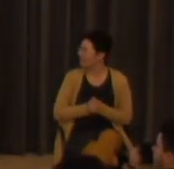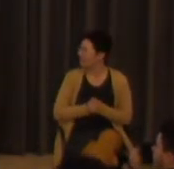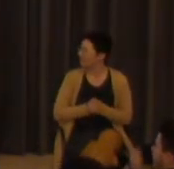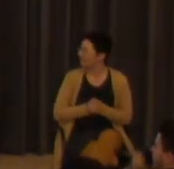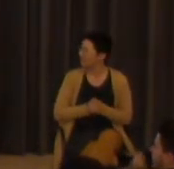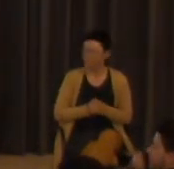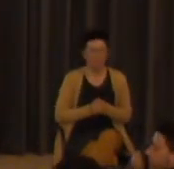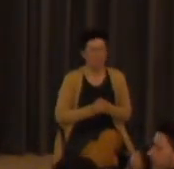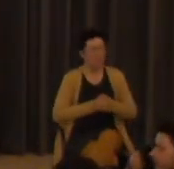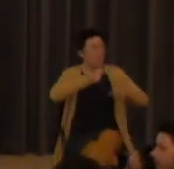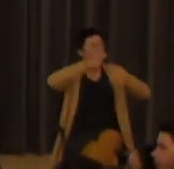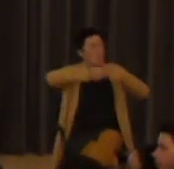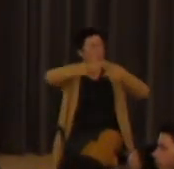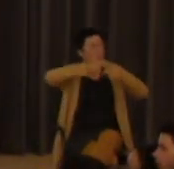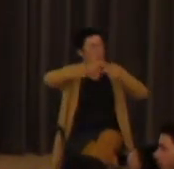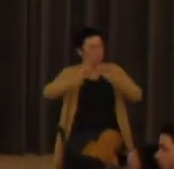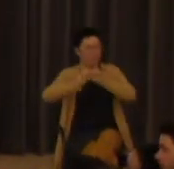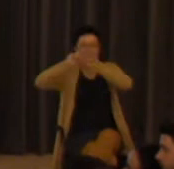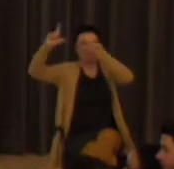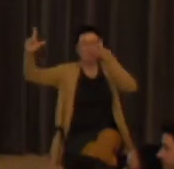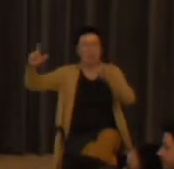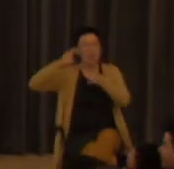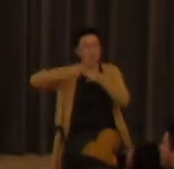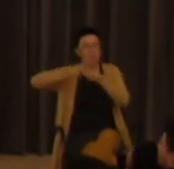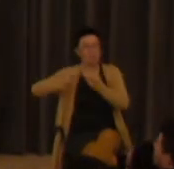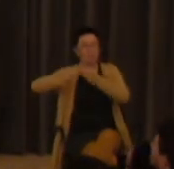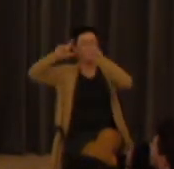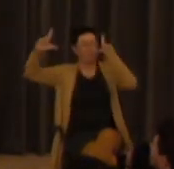i sortirà el nom a la pantalla.